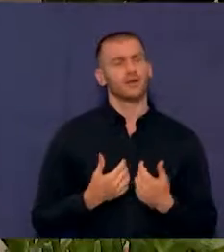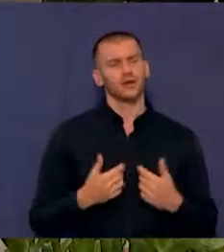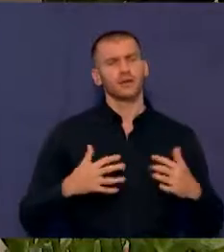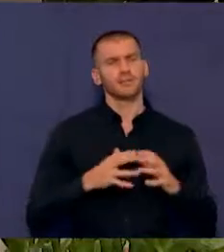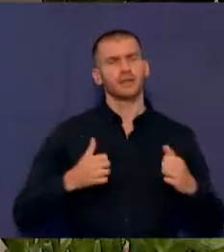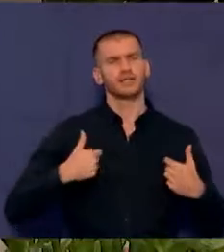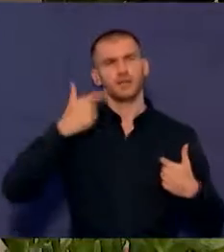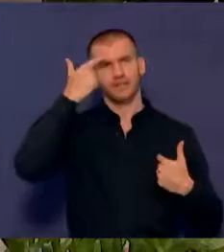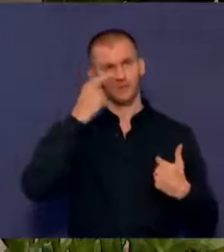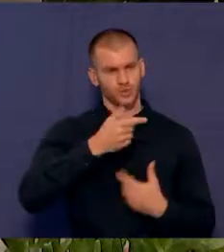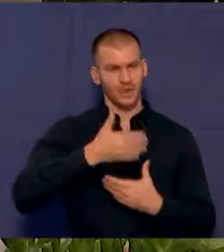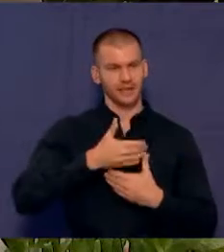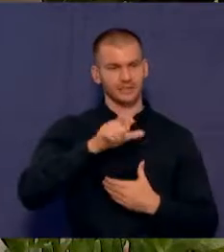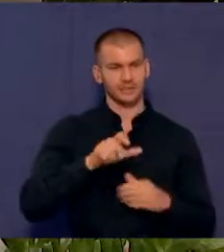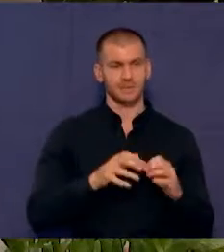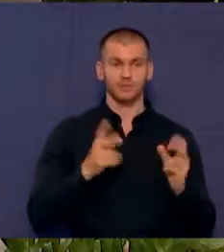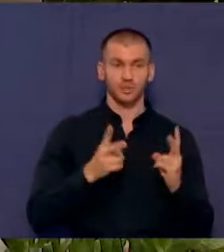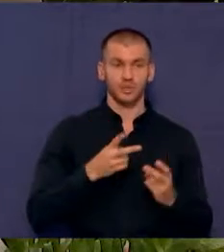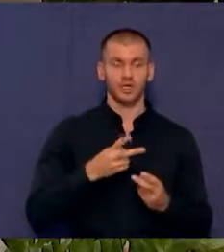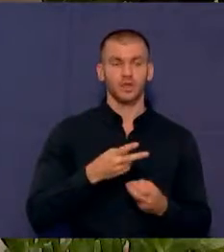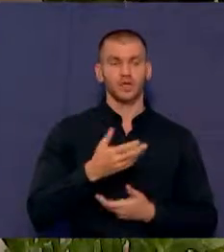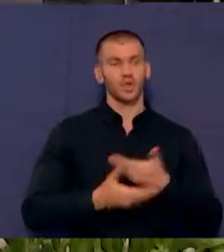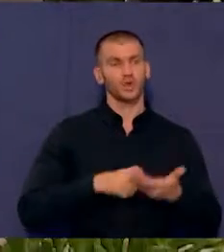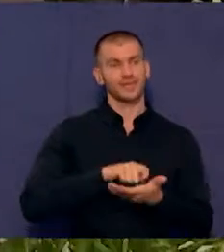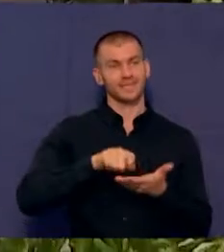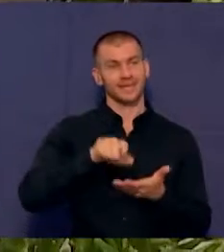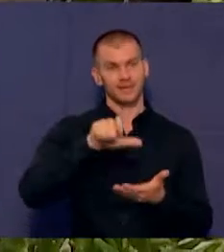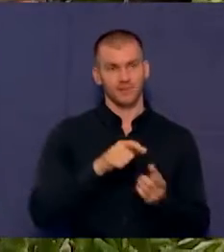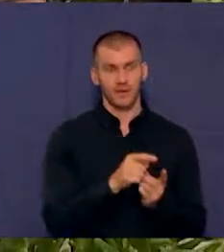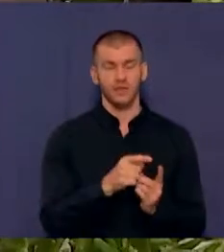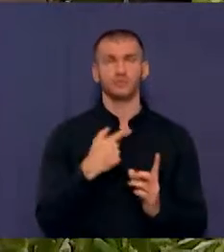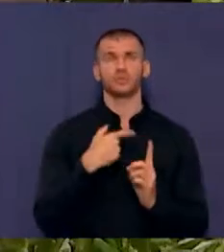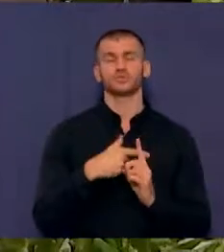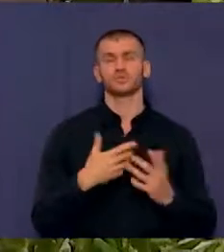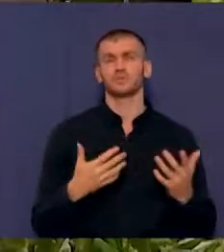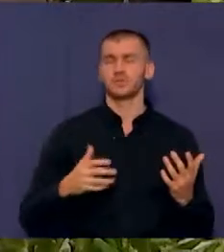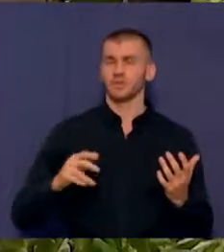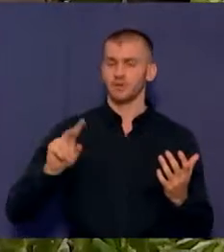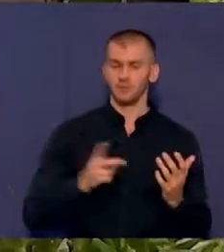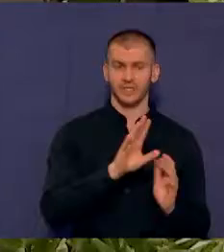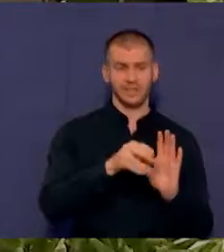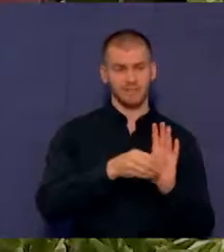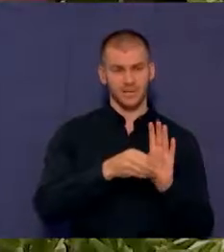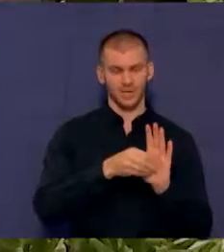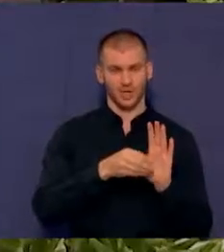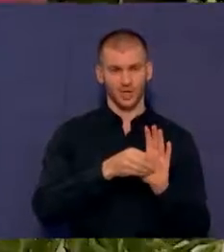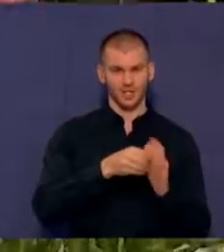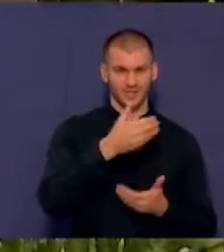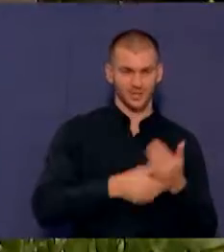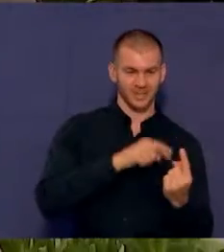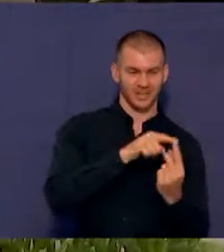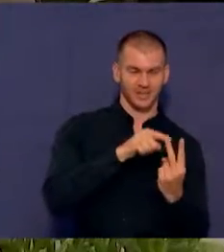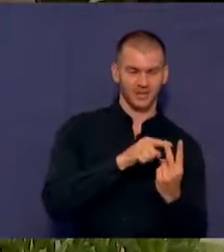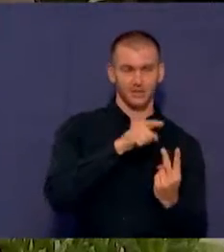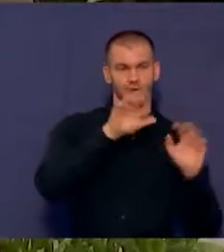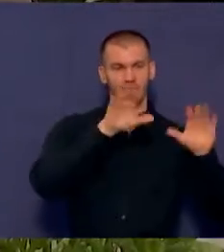tänker jag också, för du är ju artist, men du är också låtskrivare. Och liksom, ja men, båda bidragen som... Vi känner till jättemycket för att du har